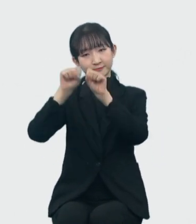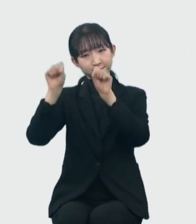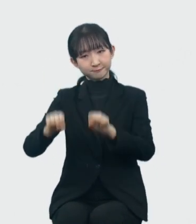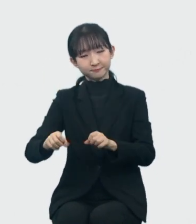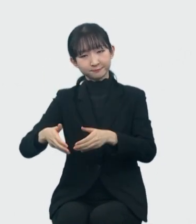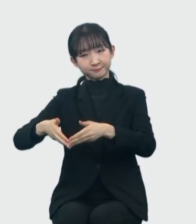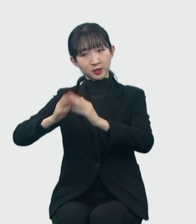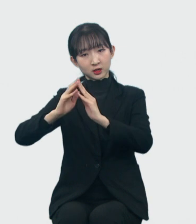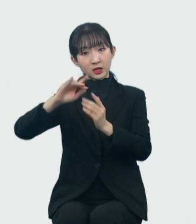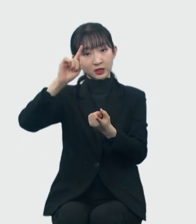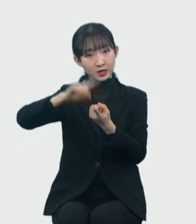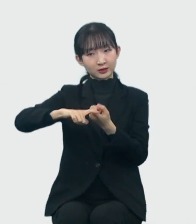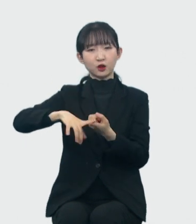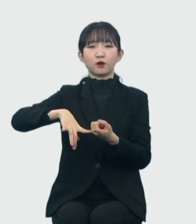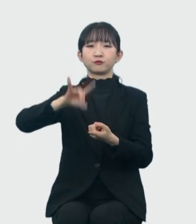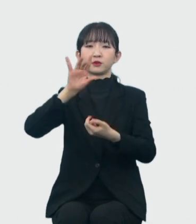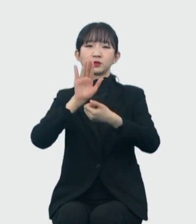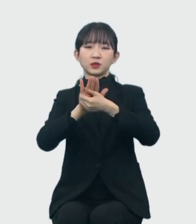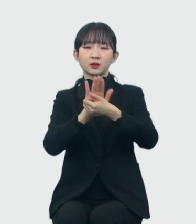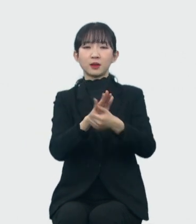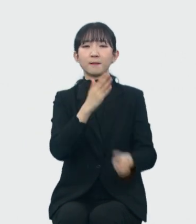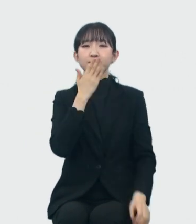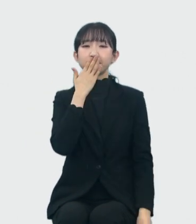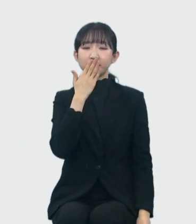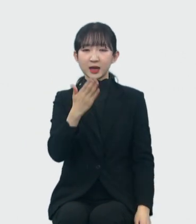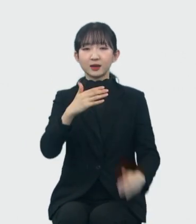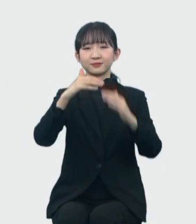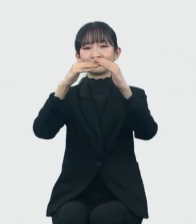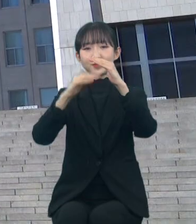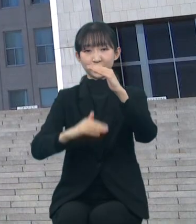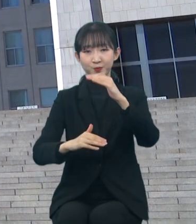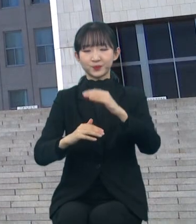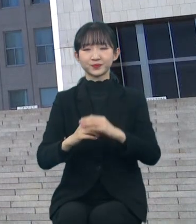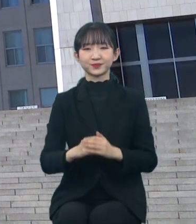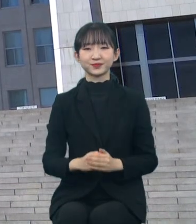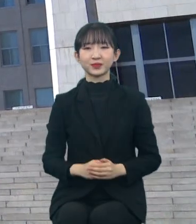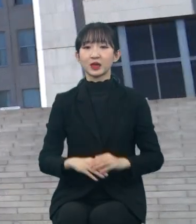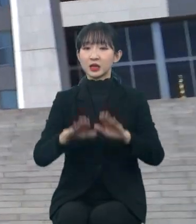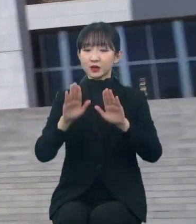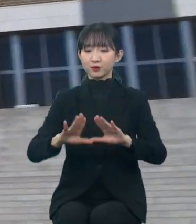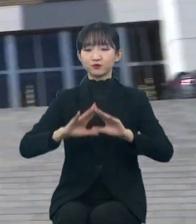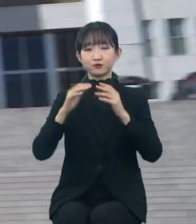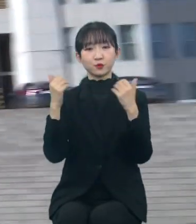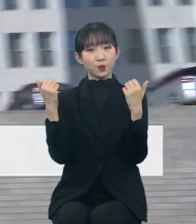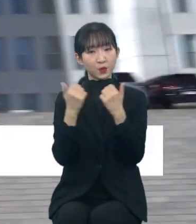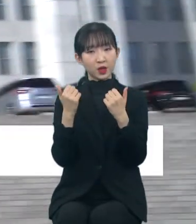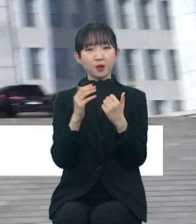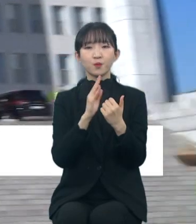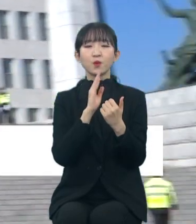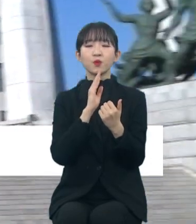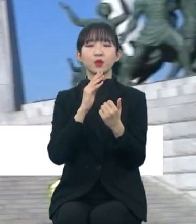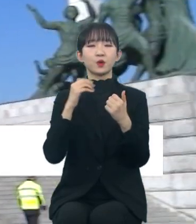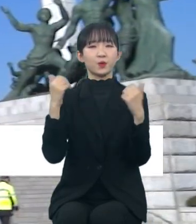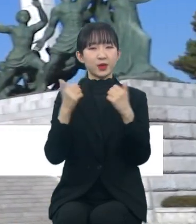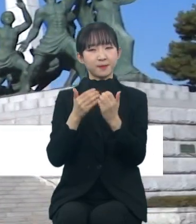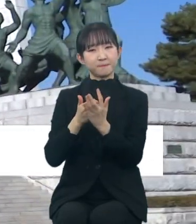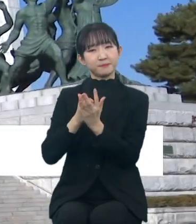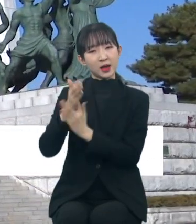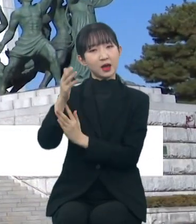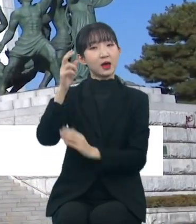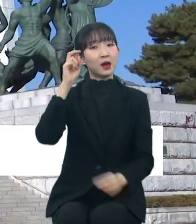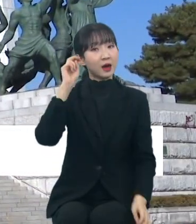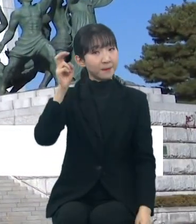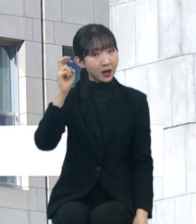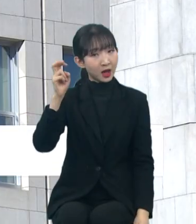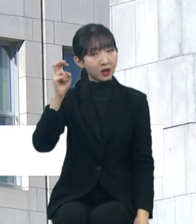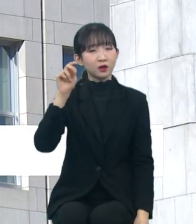건설에 우선적으로 지원할 수 있다고 명시되어 있습니다. 이달 국회 본회의 통과가 유력한 법안 발의에는